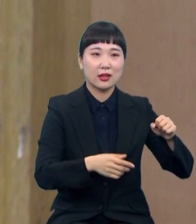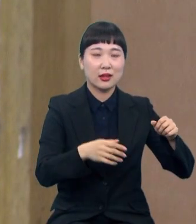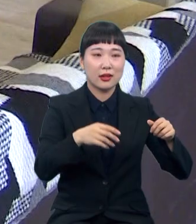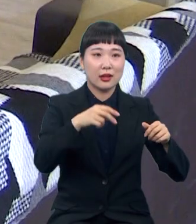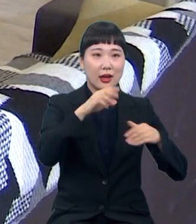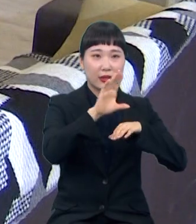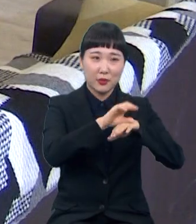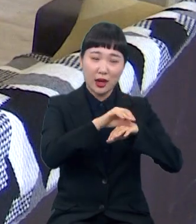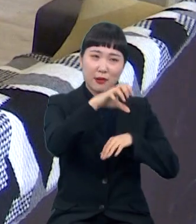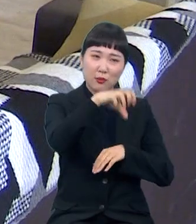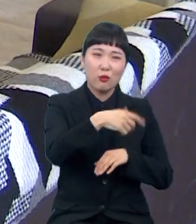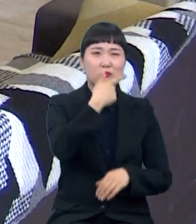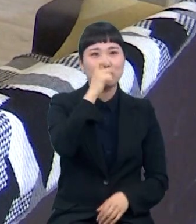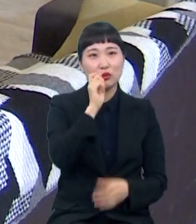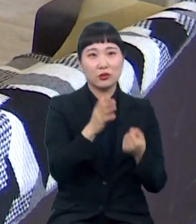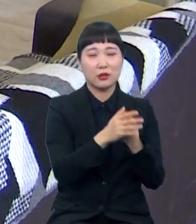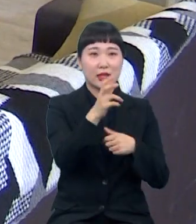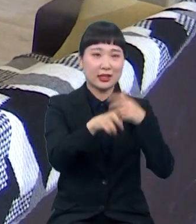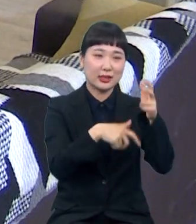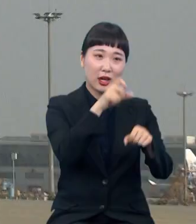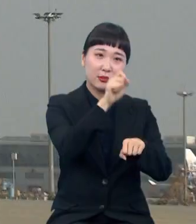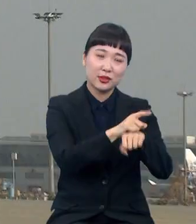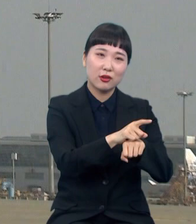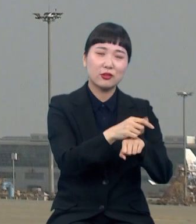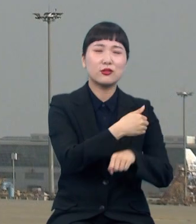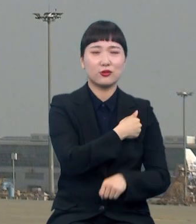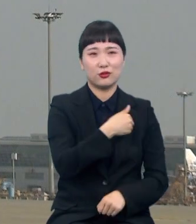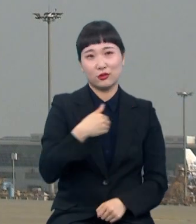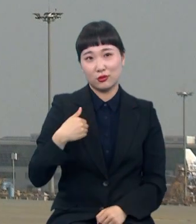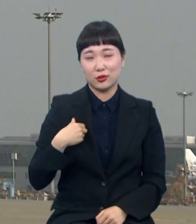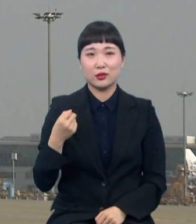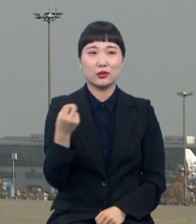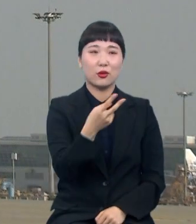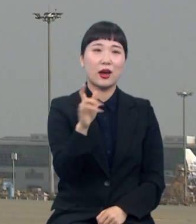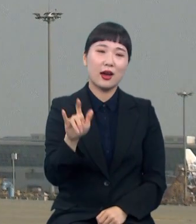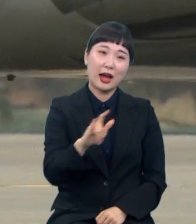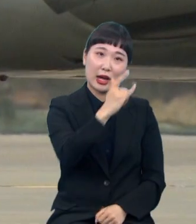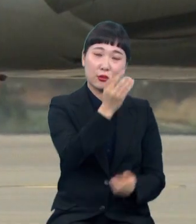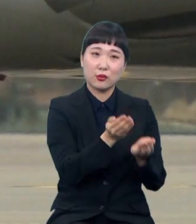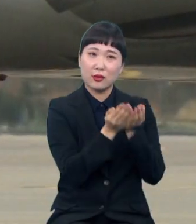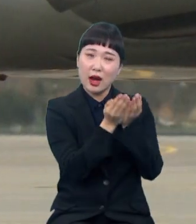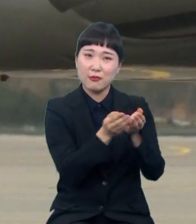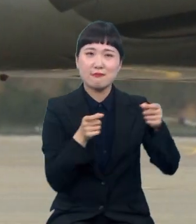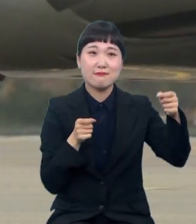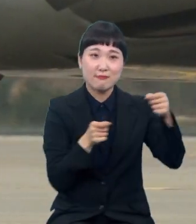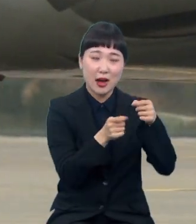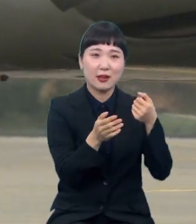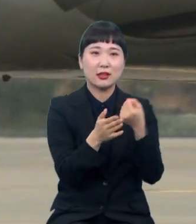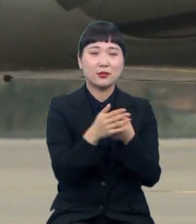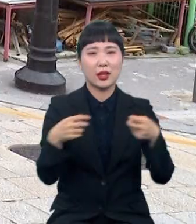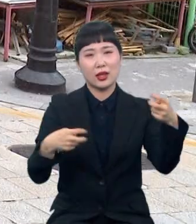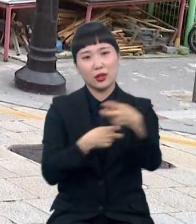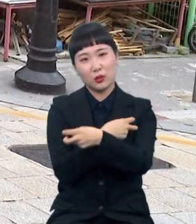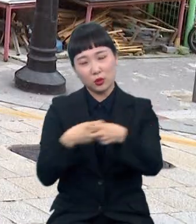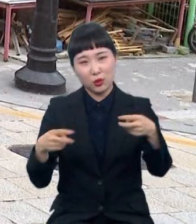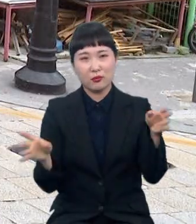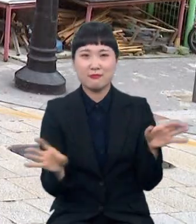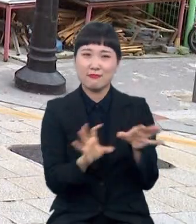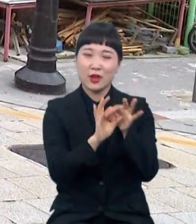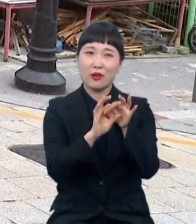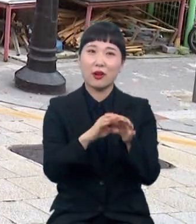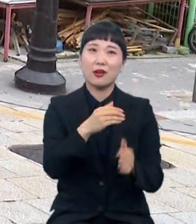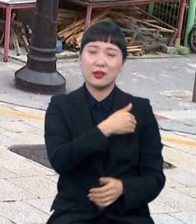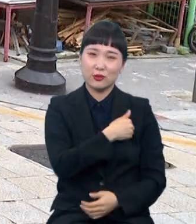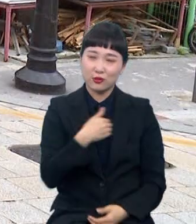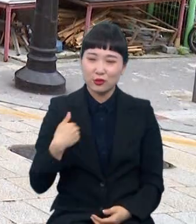상황에서 사업성이 충분할 뿐만 아니라 항공 항만 허브에다 탁월한 교통망, 계양장구와